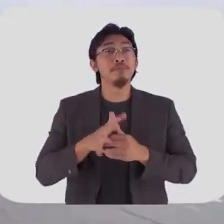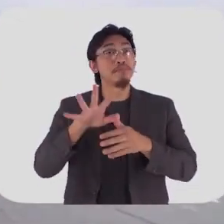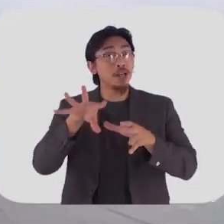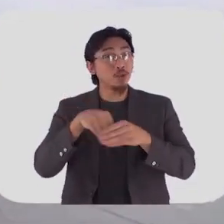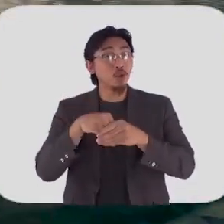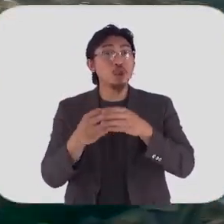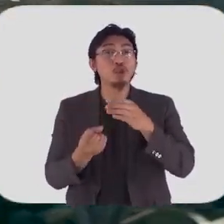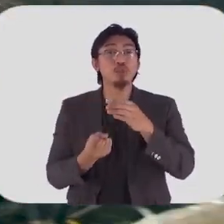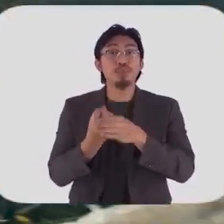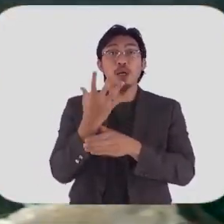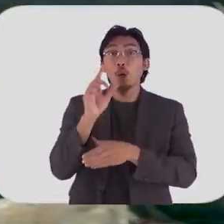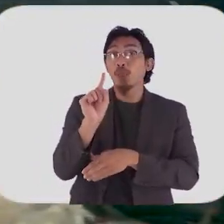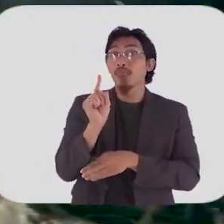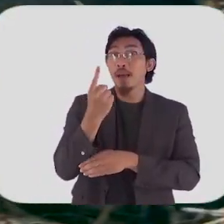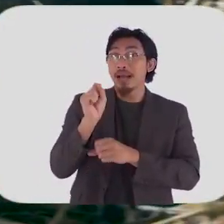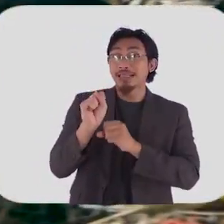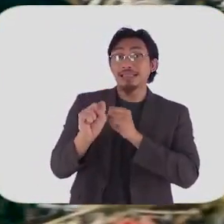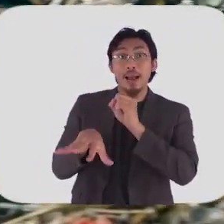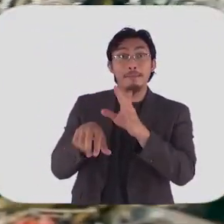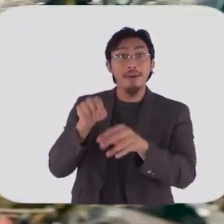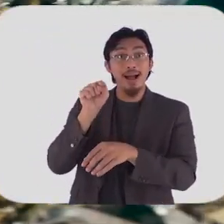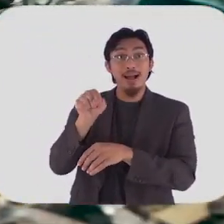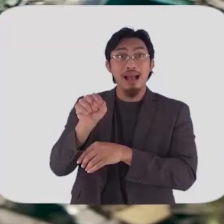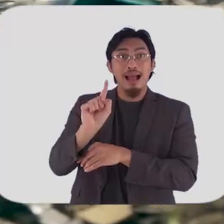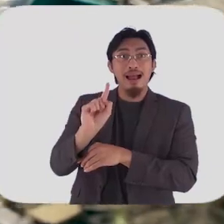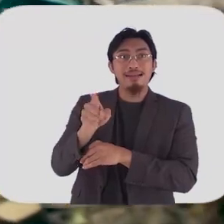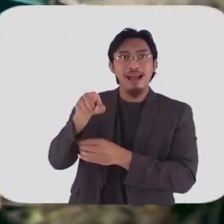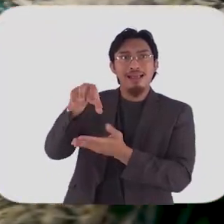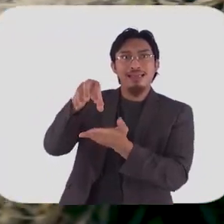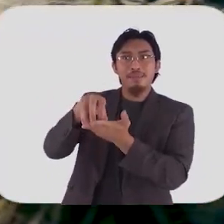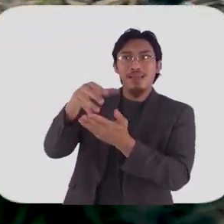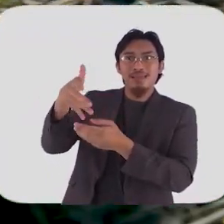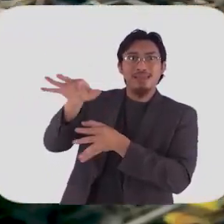termasuk sumber utama sampah yang bermuara di laut.